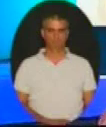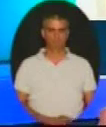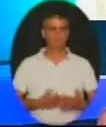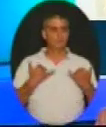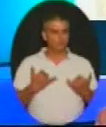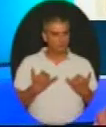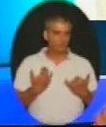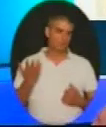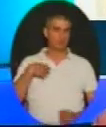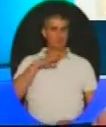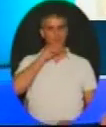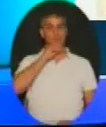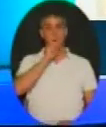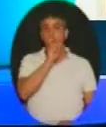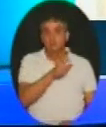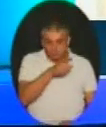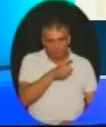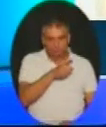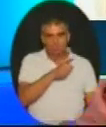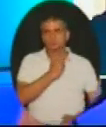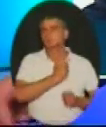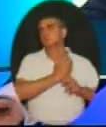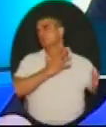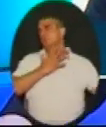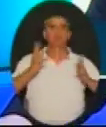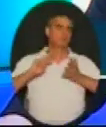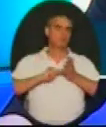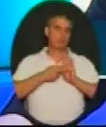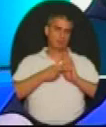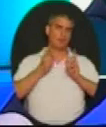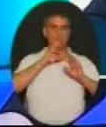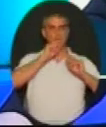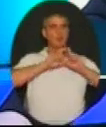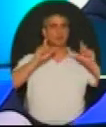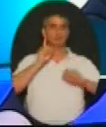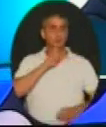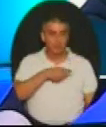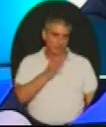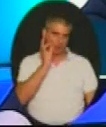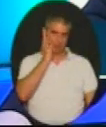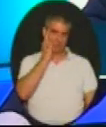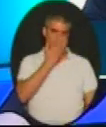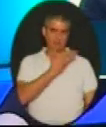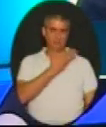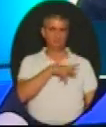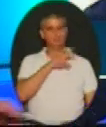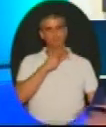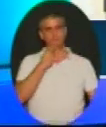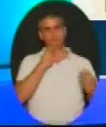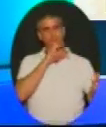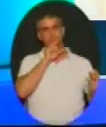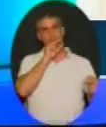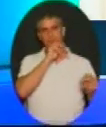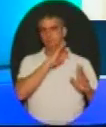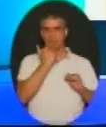ועכשיו בואו נדבר על האיש שמטלטל את המערכת הפוליטית, לפחות בכותרות, שמו אהוד ברק, הצייצן